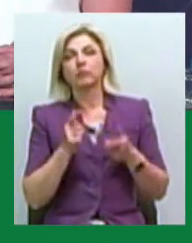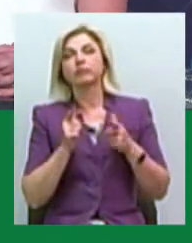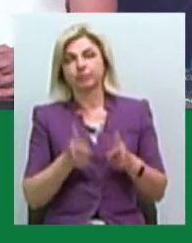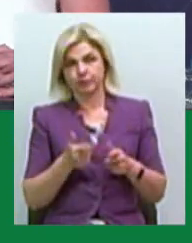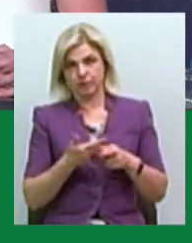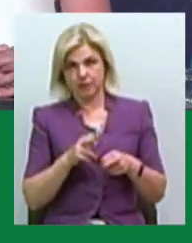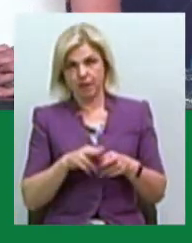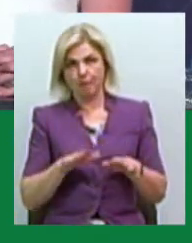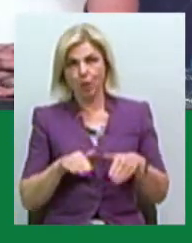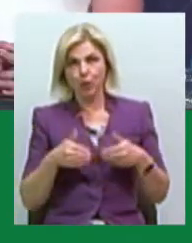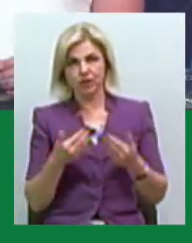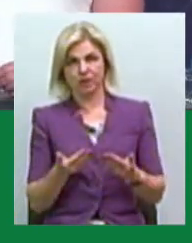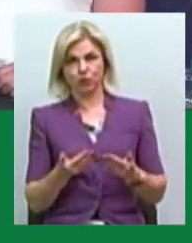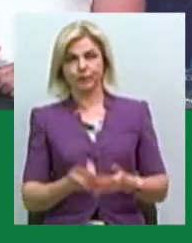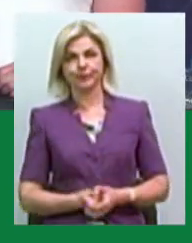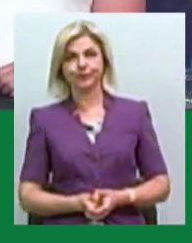пропозицію?